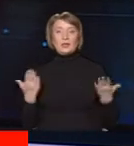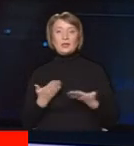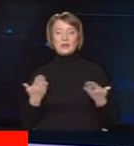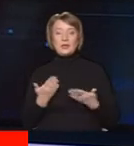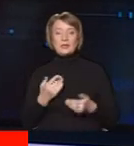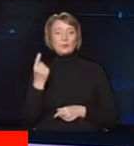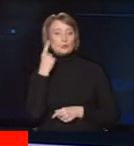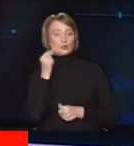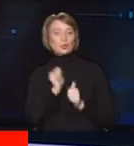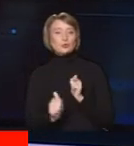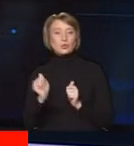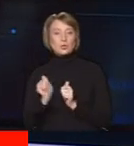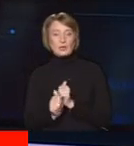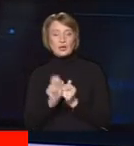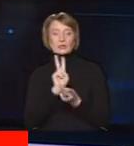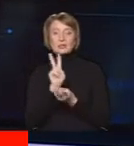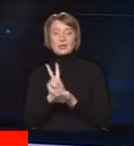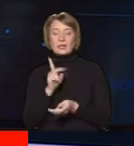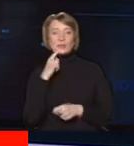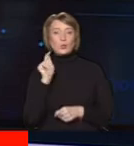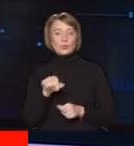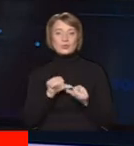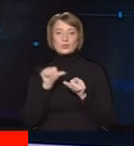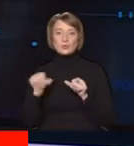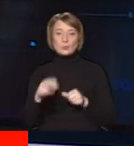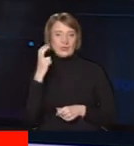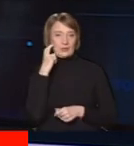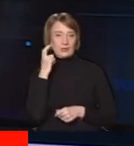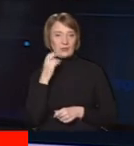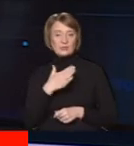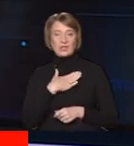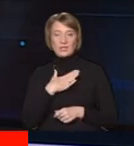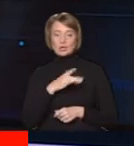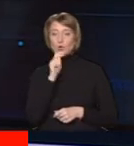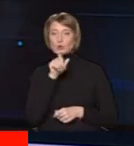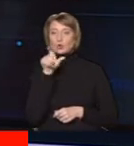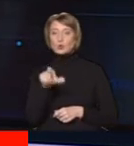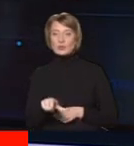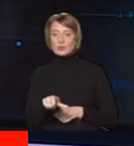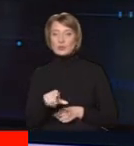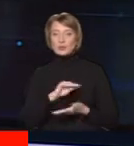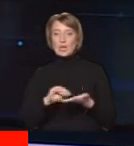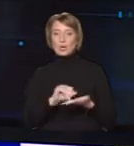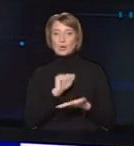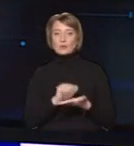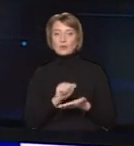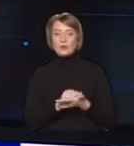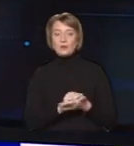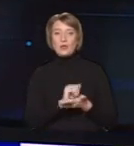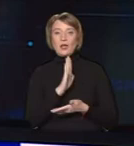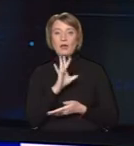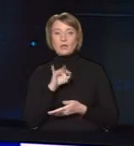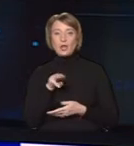чи не щодня стикаються українці, зокрема кияни. Наша журналістка, кореспондентка вартових столиць Наталя